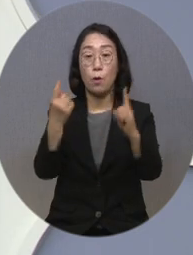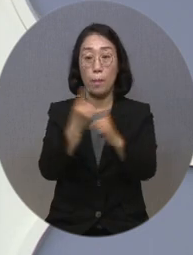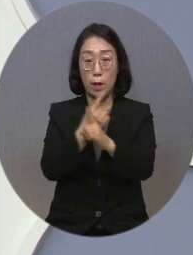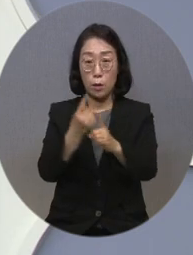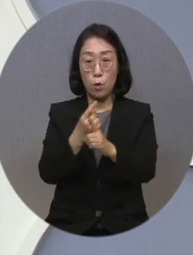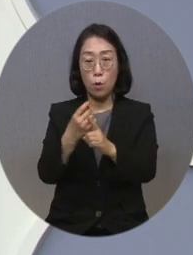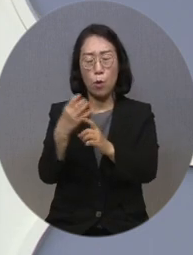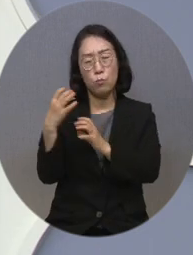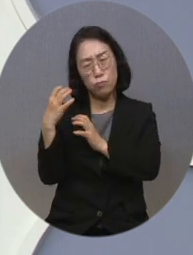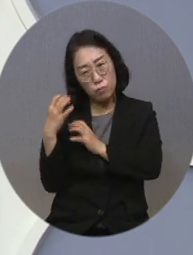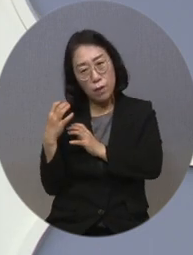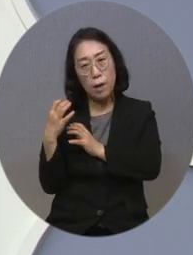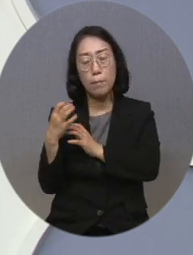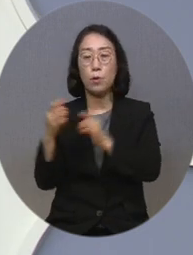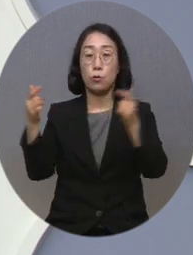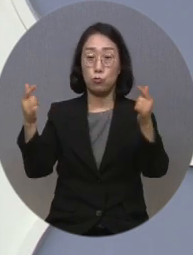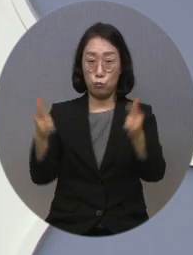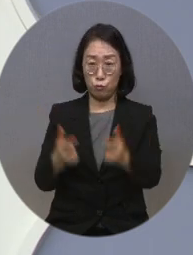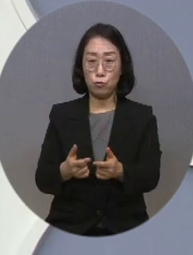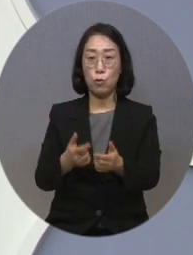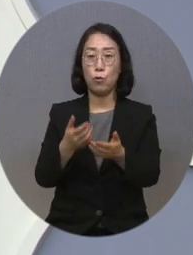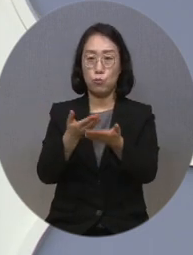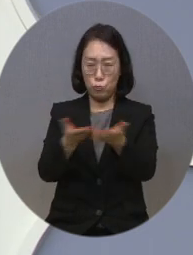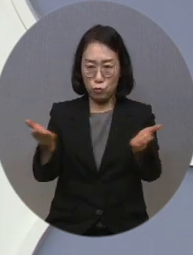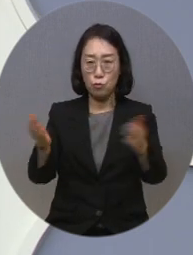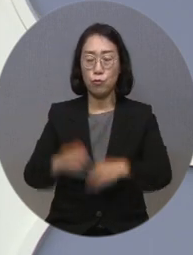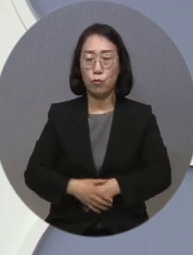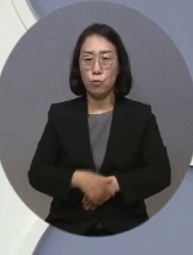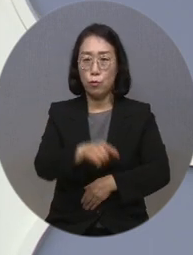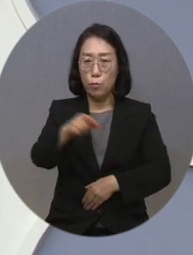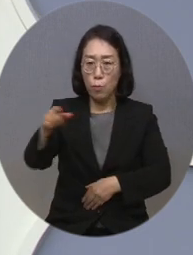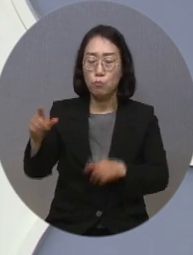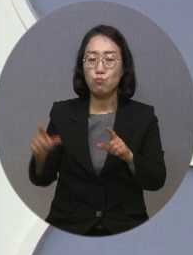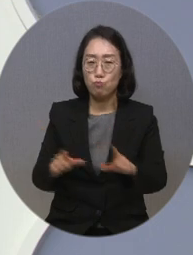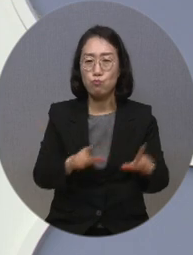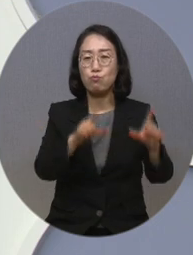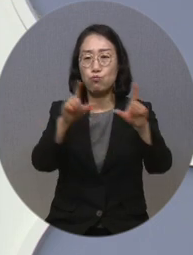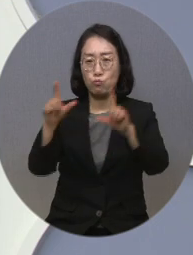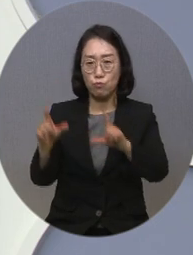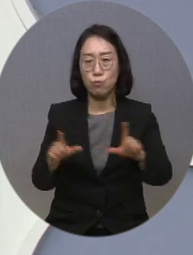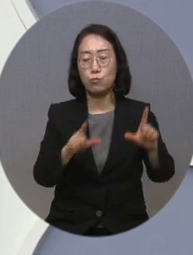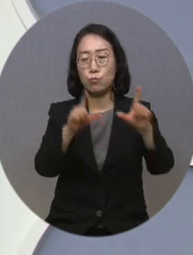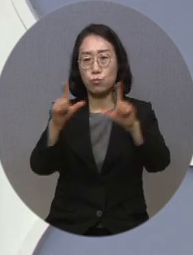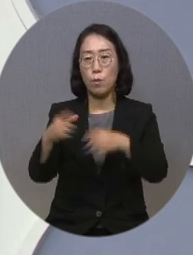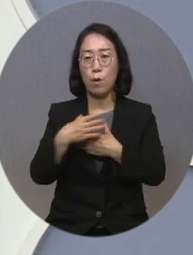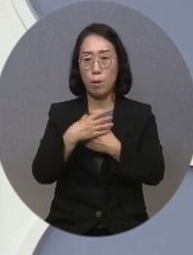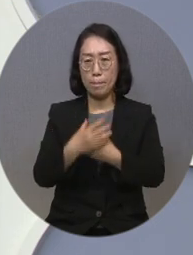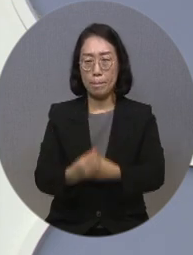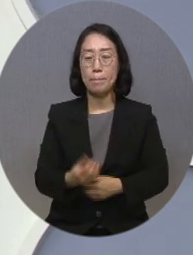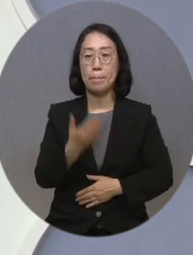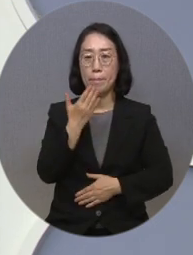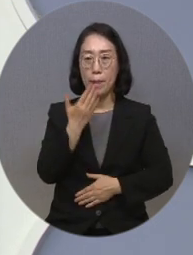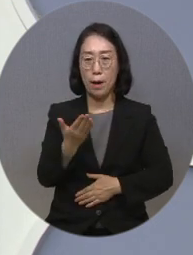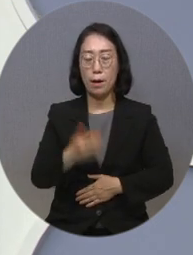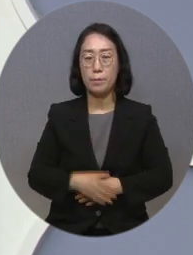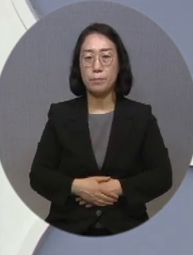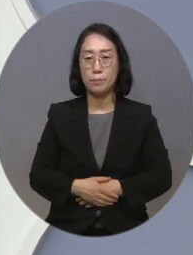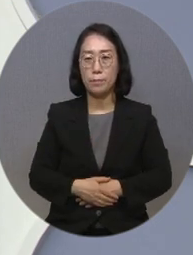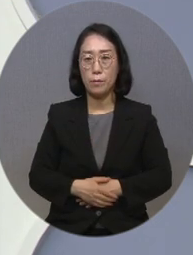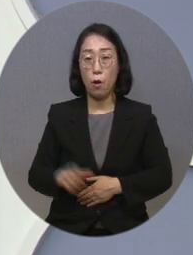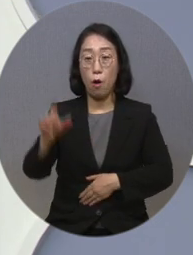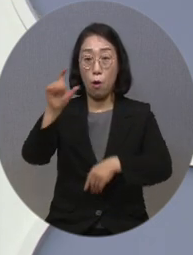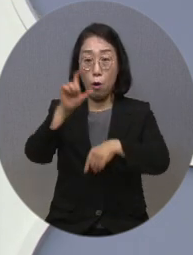부담을 완화시켜줘야 됩니다. 그래야 서민들의 생활이 이게 조금 더 활력을 가질 수 있지 않을까 이런 생각을 갖습니다. 한 가지